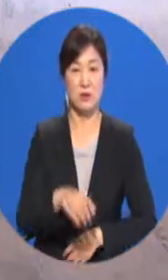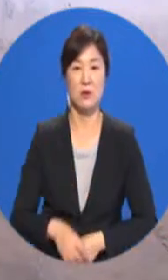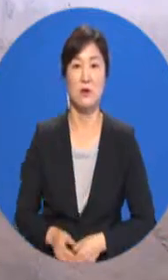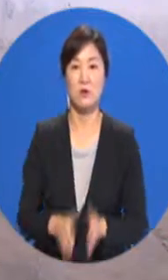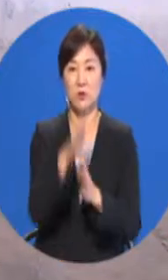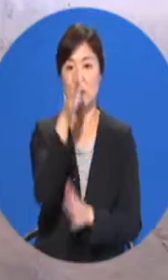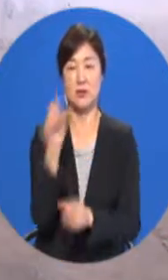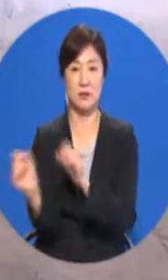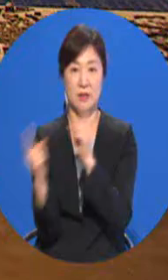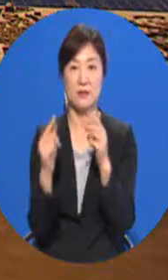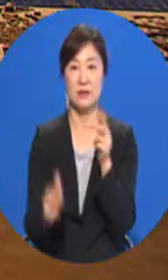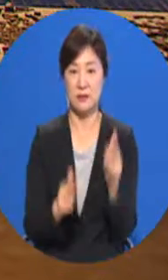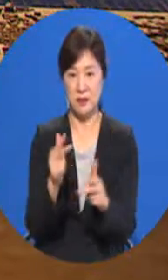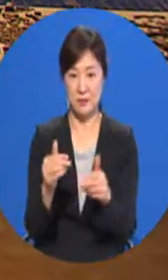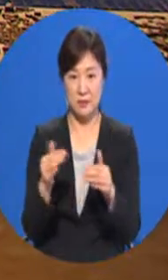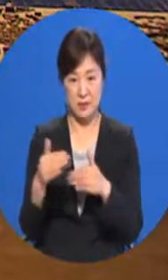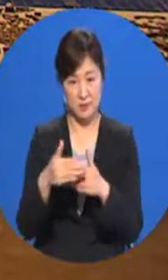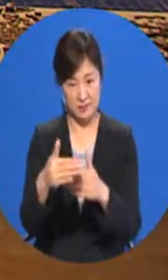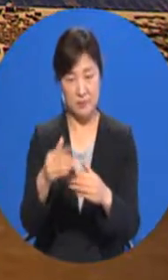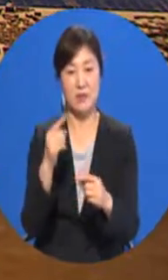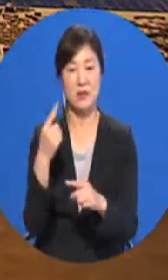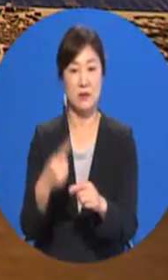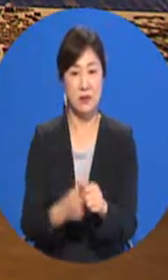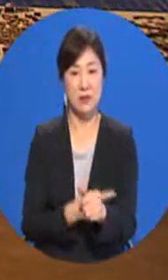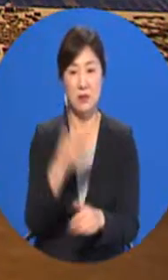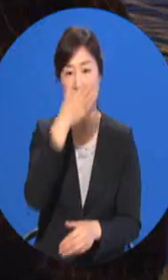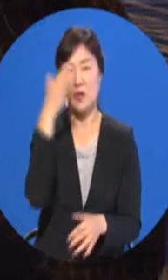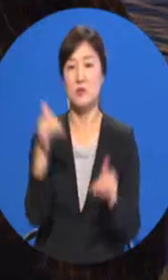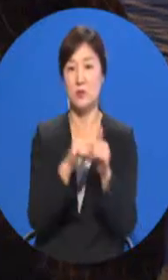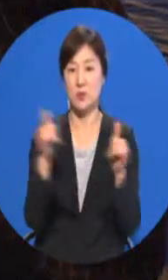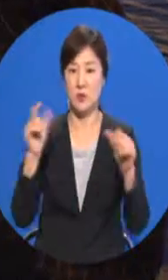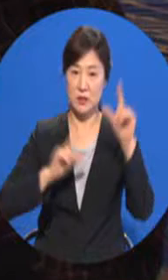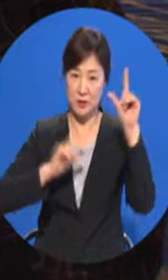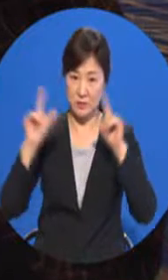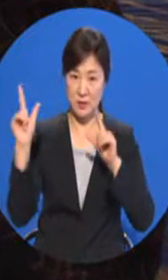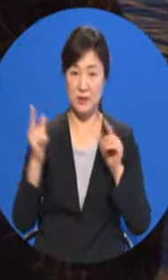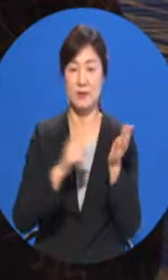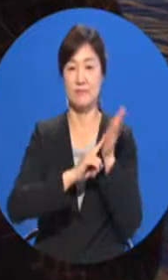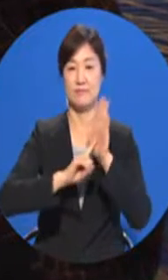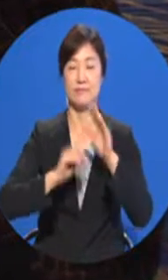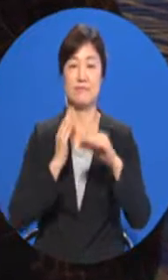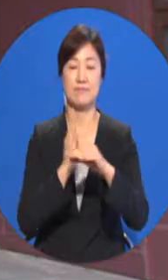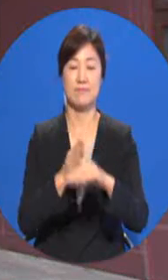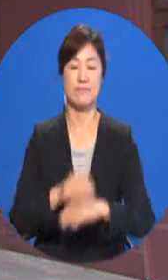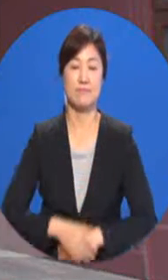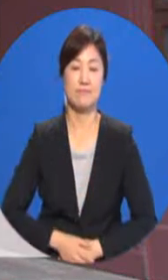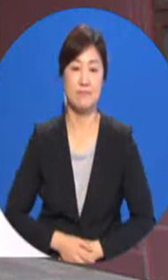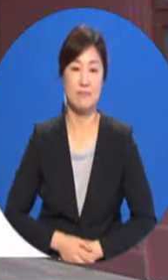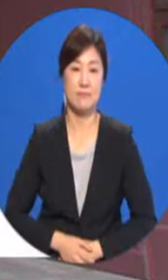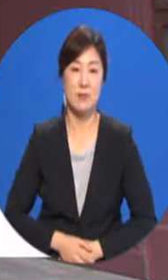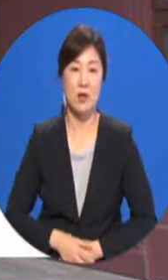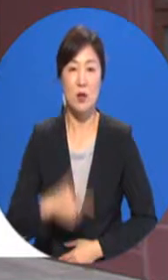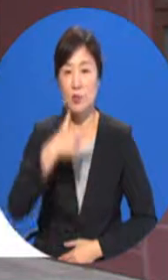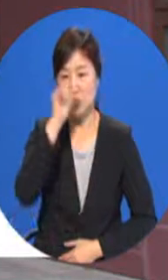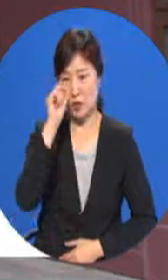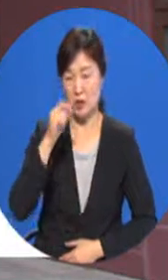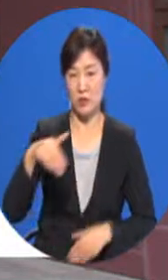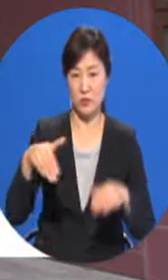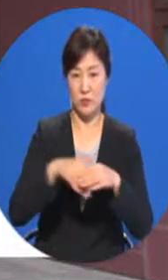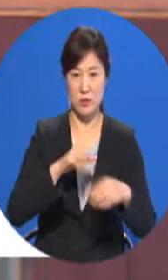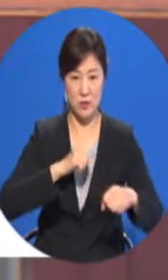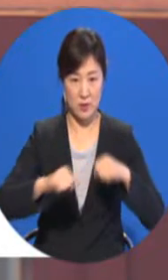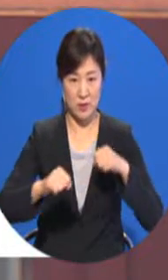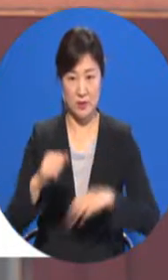사업이 본격화하면서 젊은 도시란 이미지 구축에도 힘을 쏟고 있습니다. 이런 가운데 부족했던 문화활동 기반을 마련하기